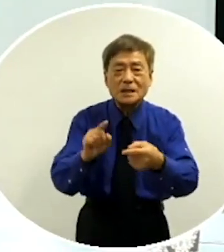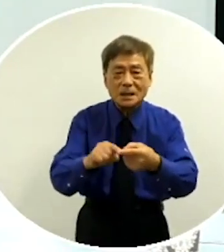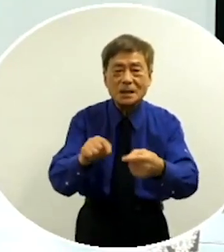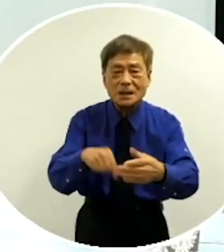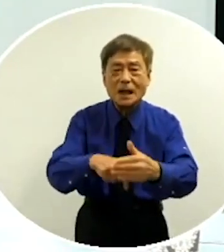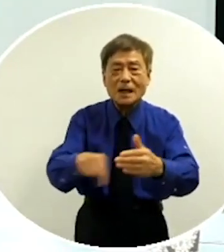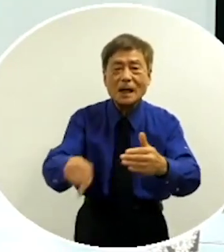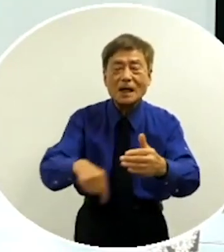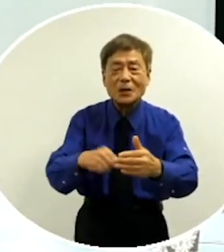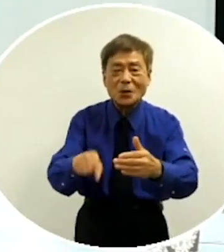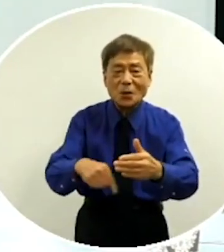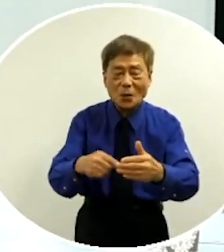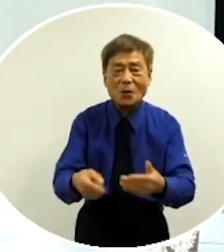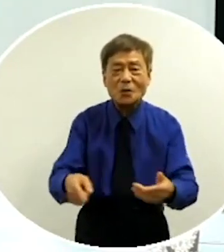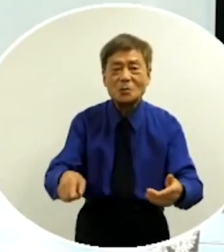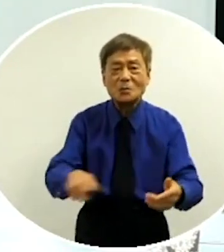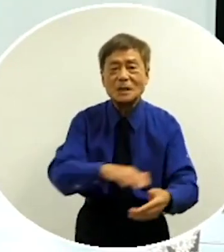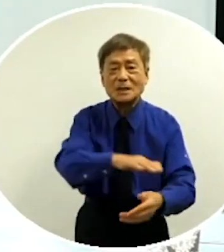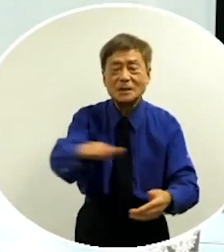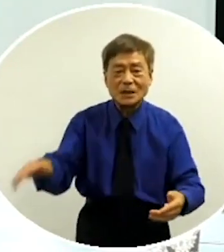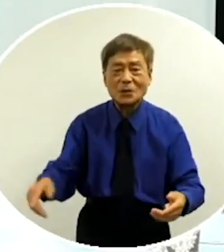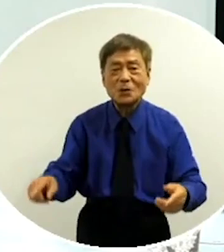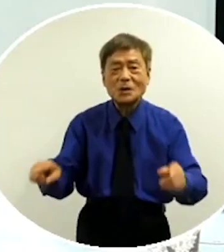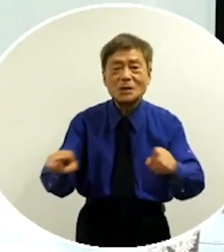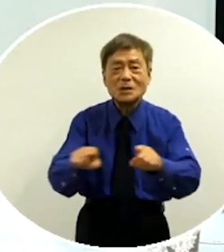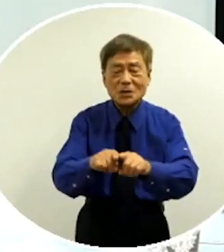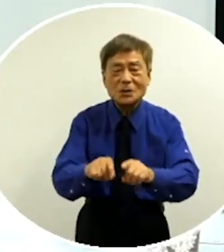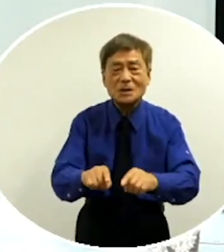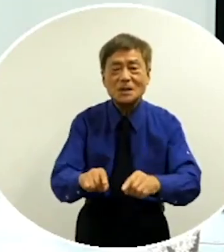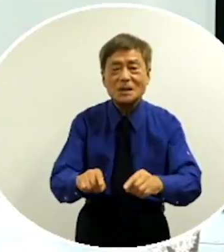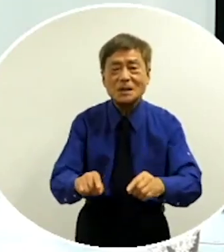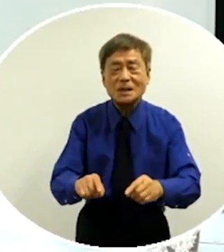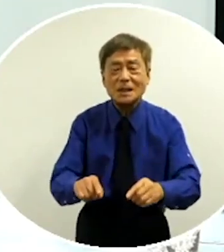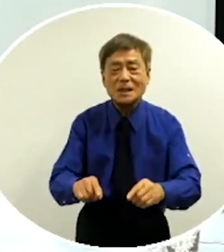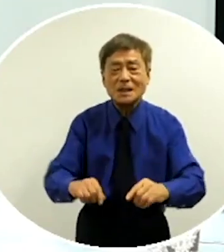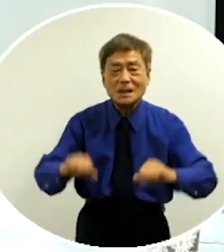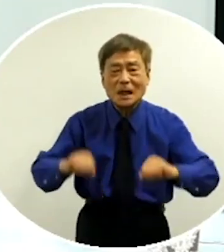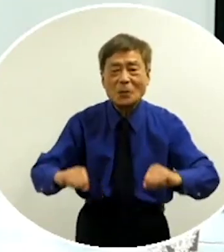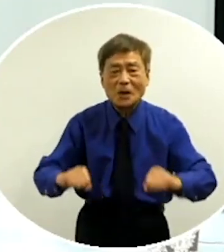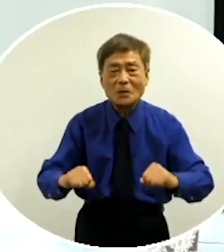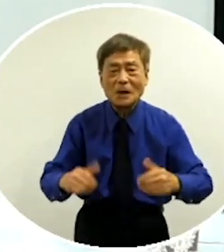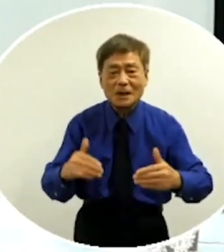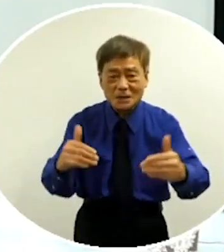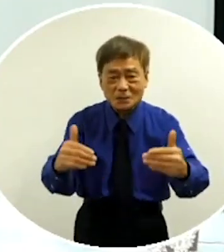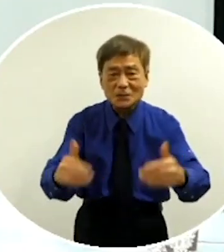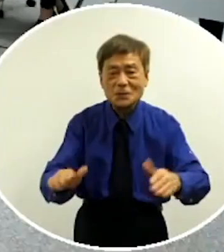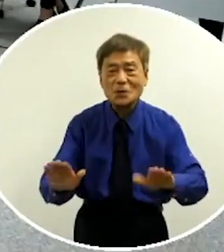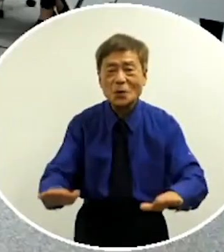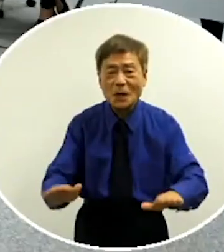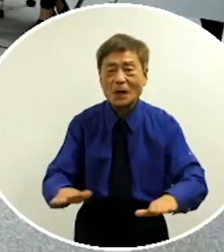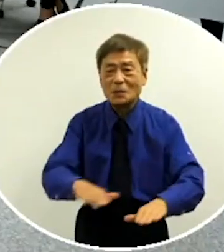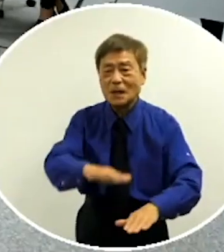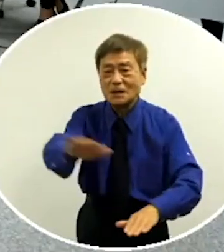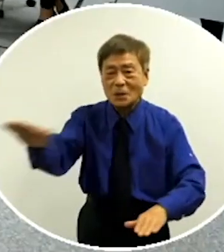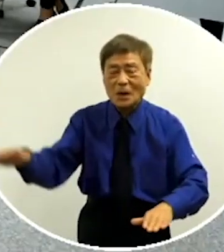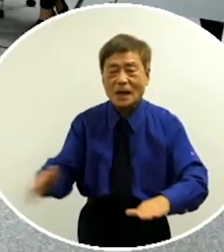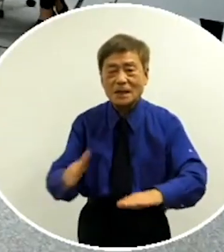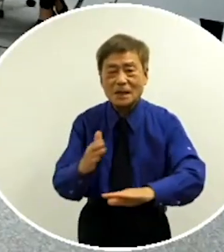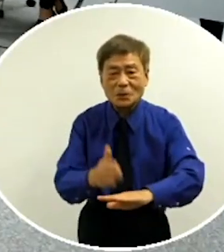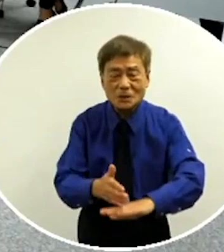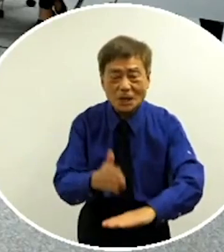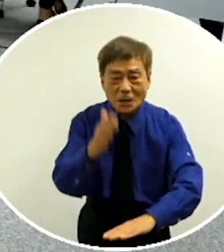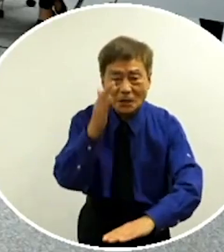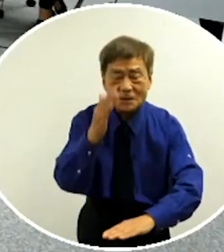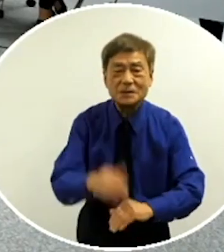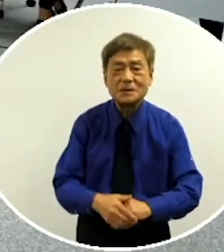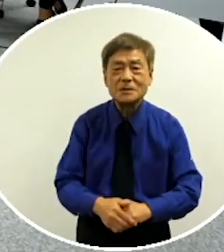一緒にやれることですね今よりもさらに進化していけるんじゃないかと思います今日はありがとうございますはいありがとうございましたでは